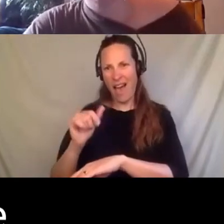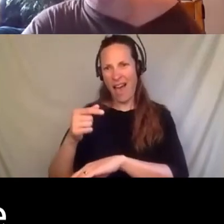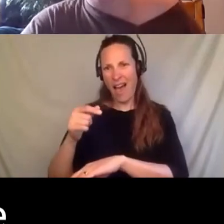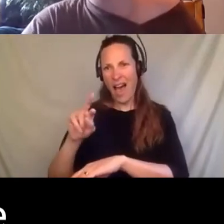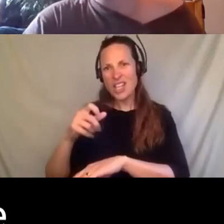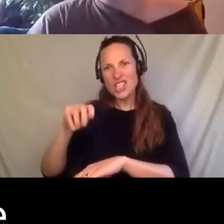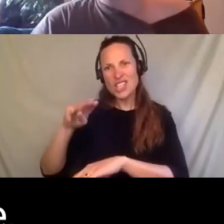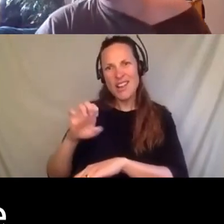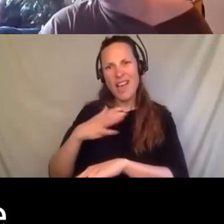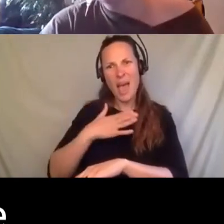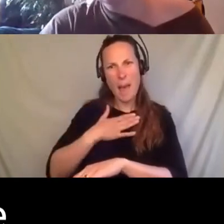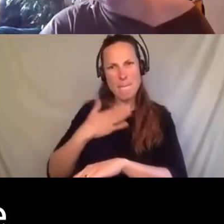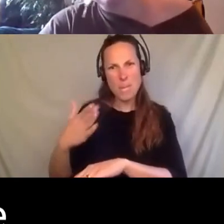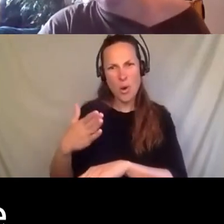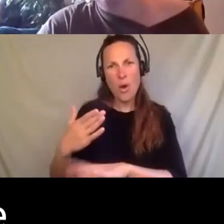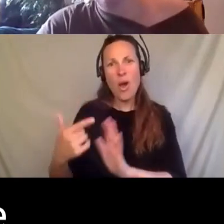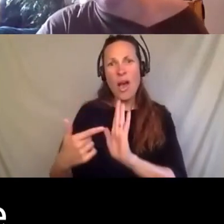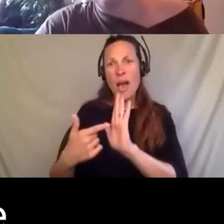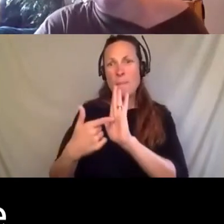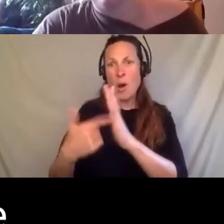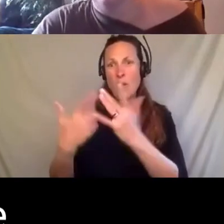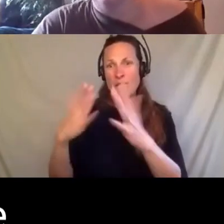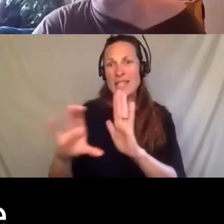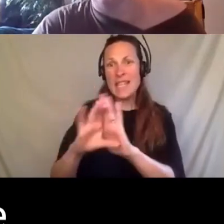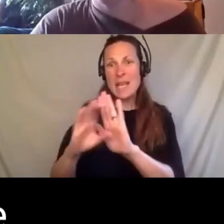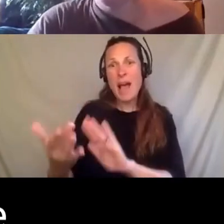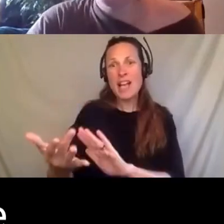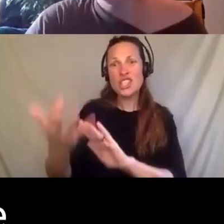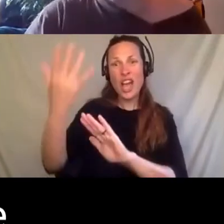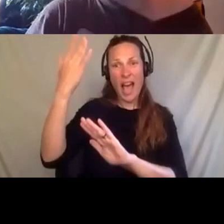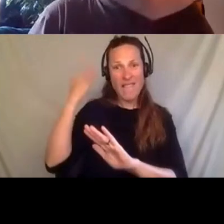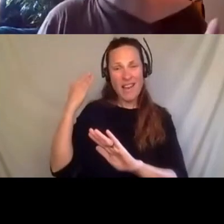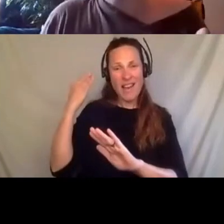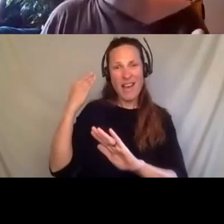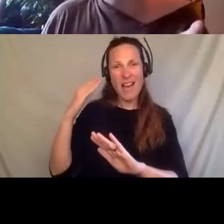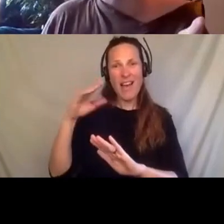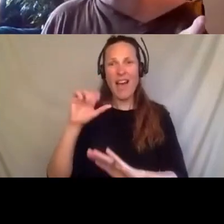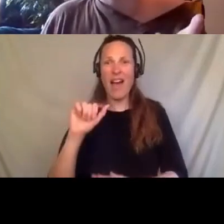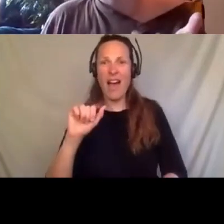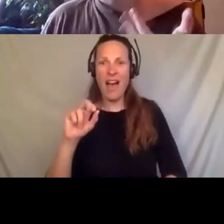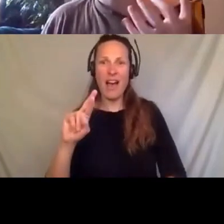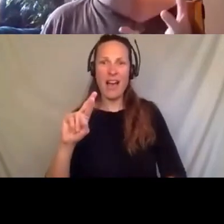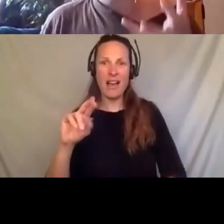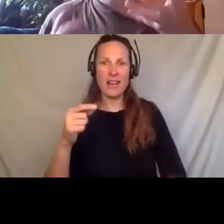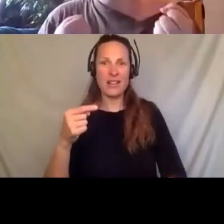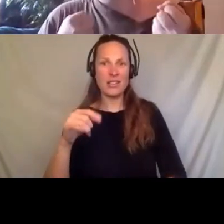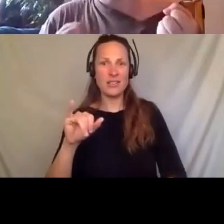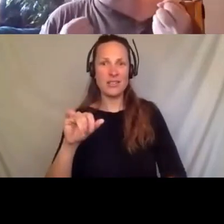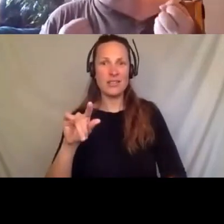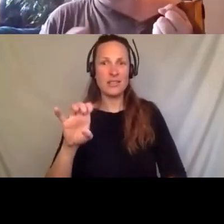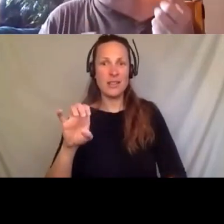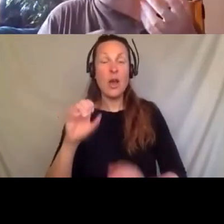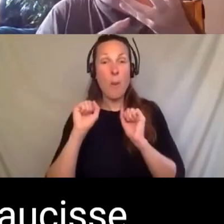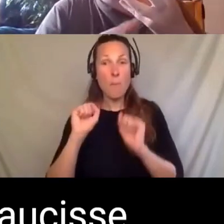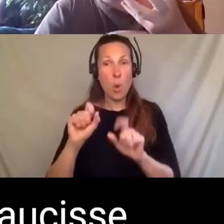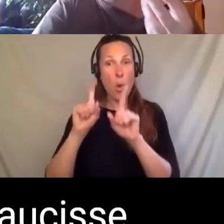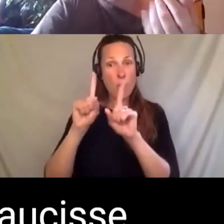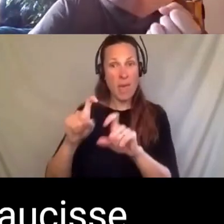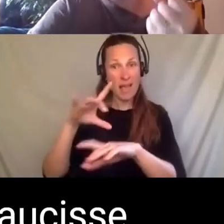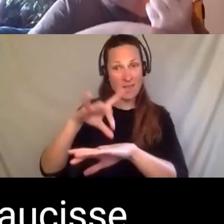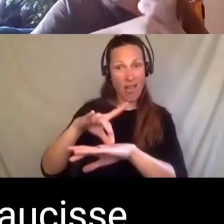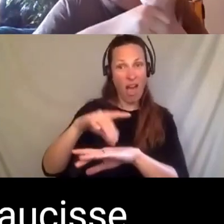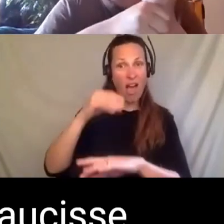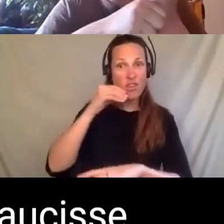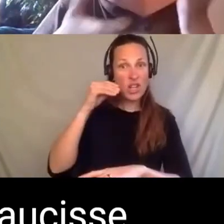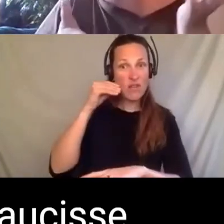vous vous rappelez peut-être, j'avais montré cette image-là plus tôt dans les rencontres. Puis, c'est que vous pouvez faire un test avec votre terre. Et si votre